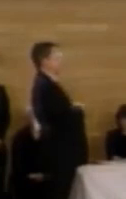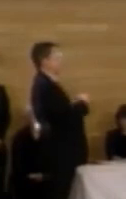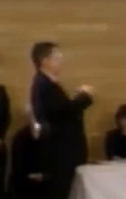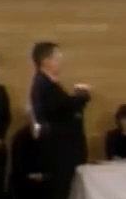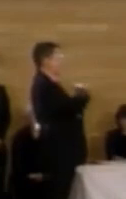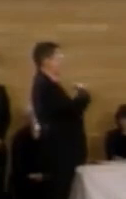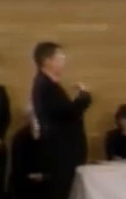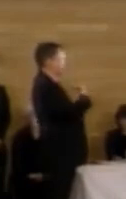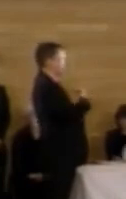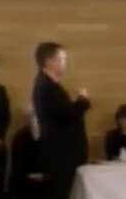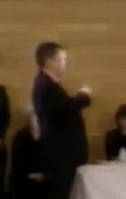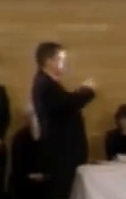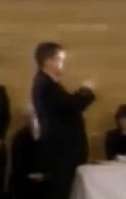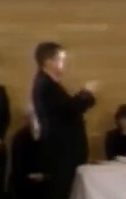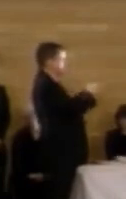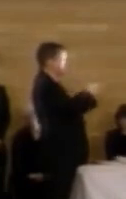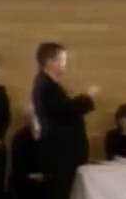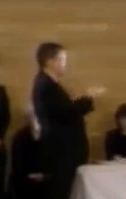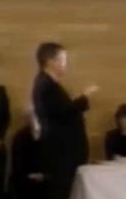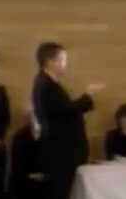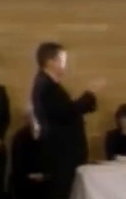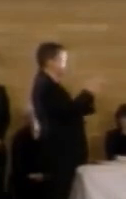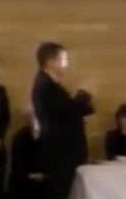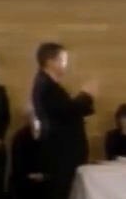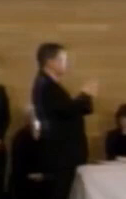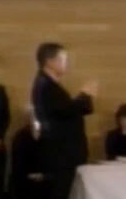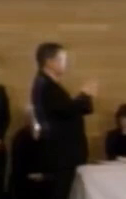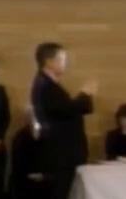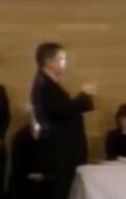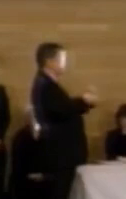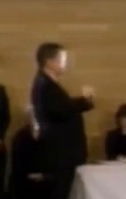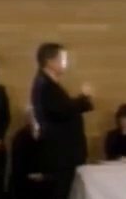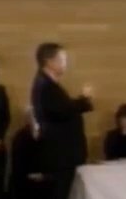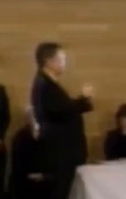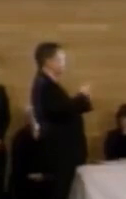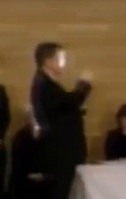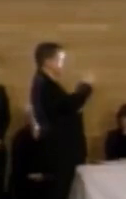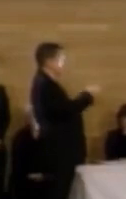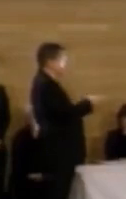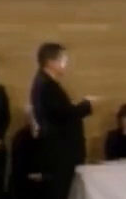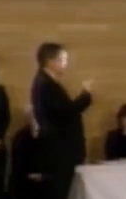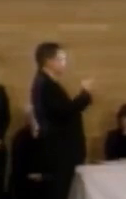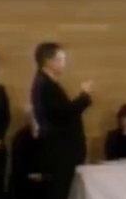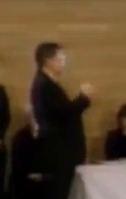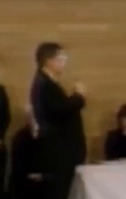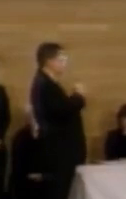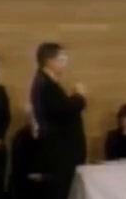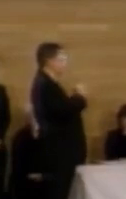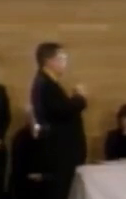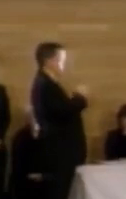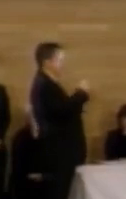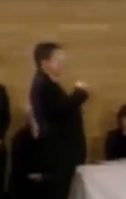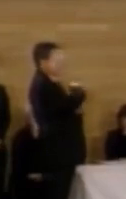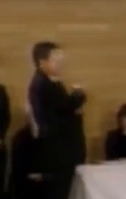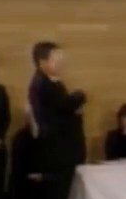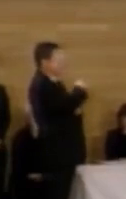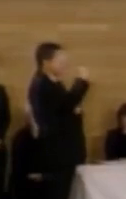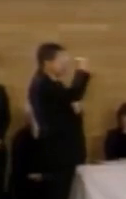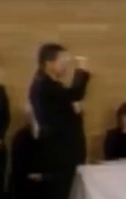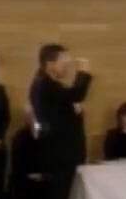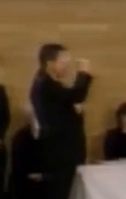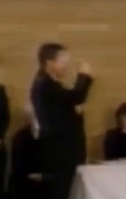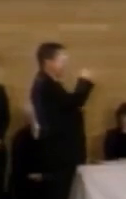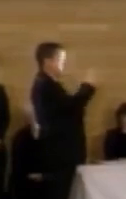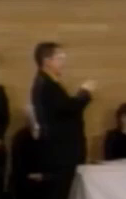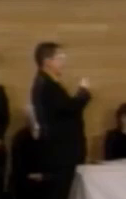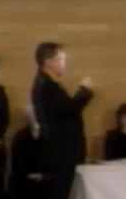私たちは東日本大震災津波によって自然の脅威と命の尊厳、 人と人との